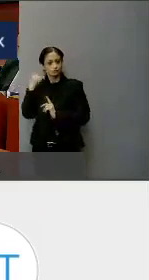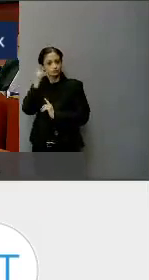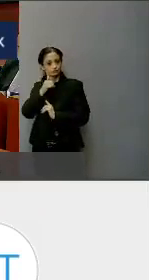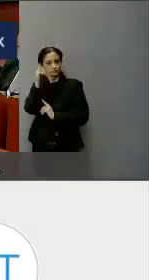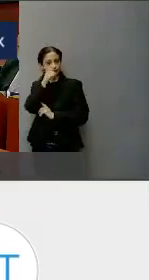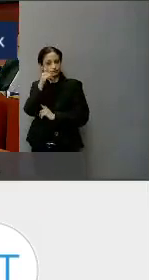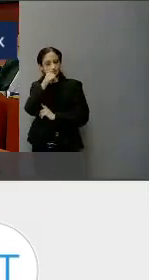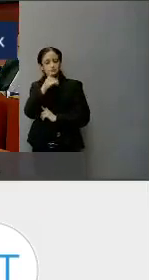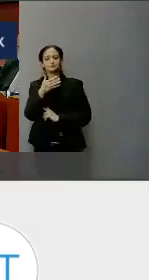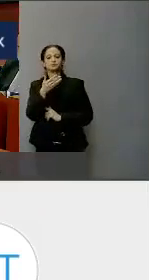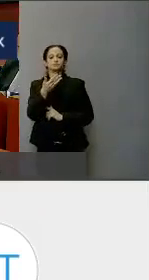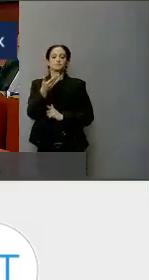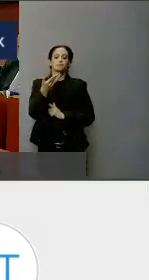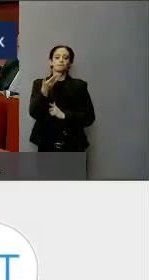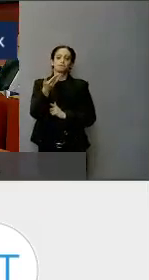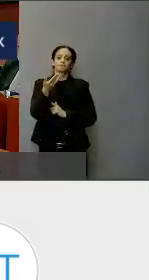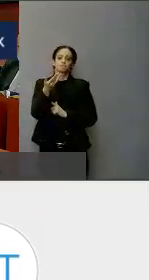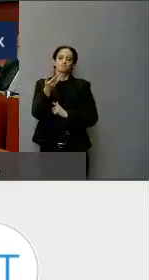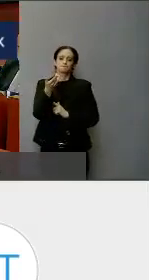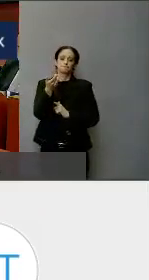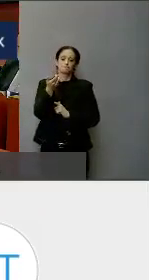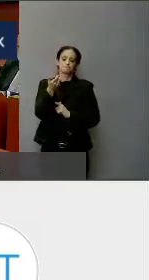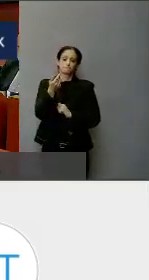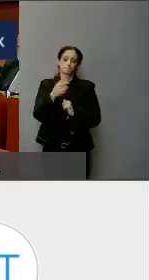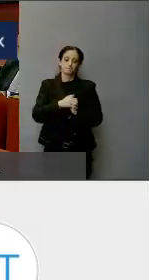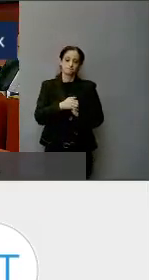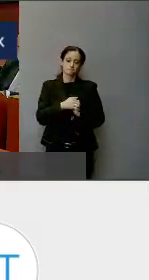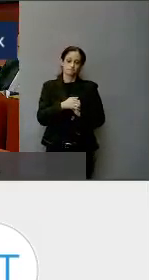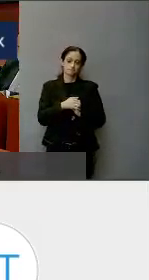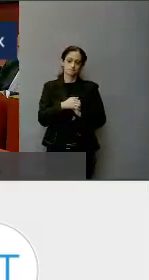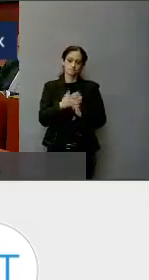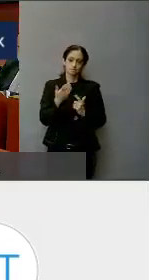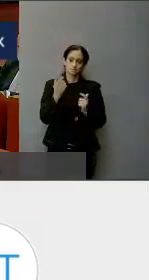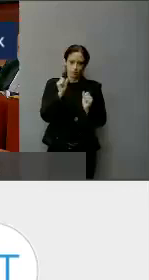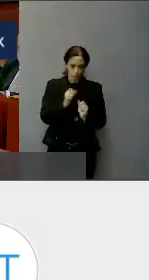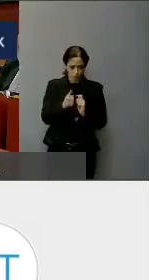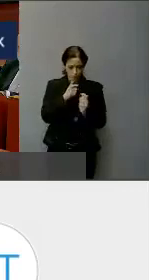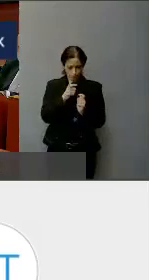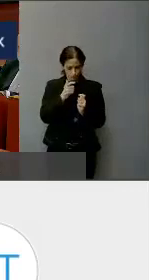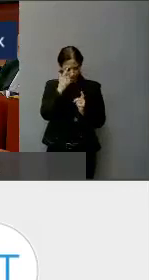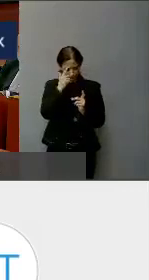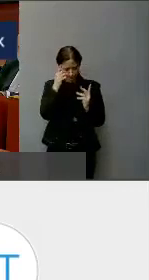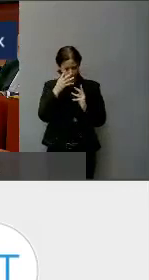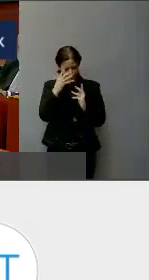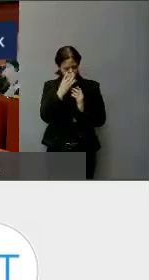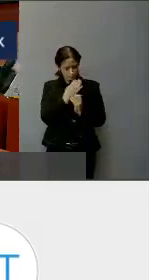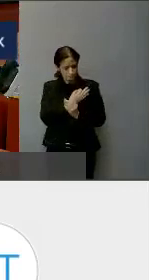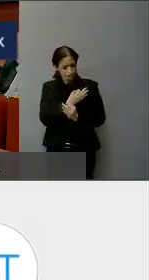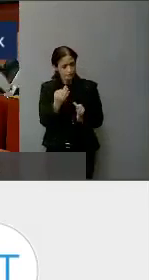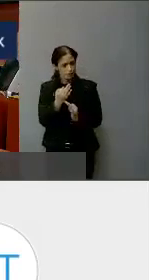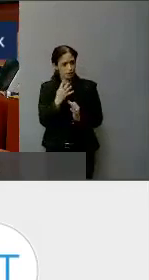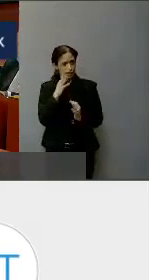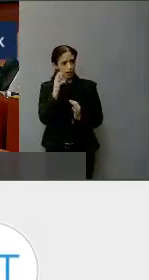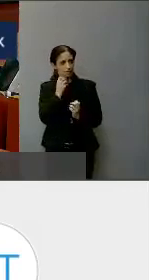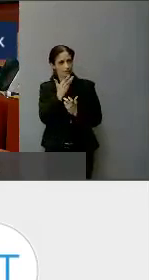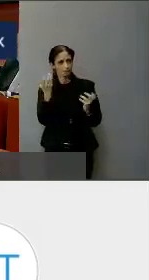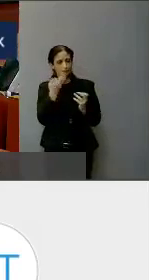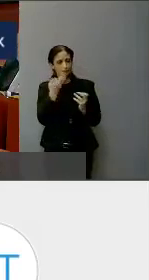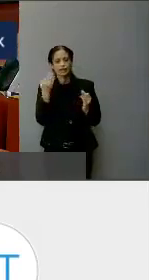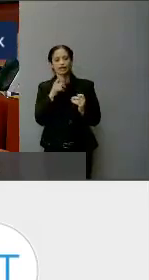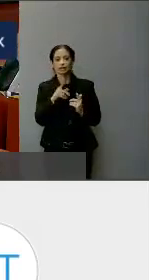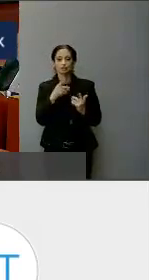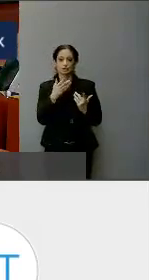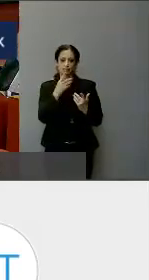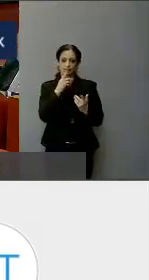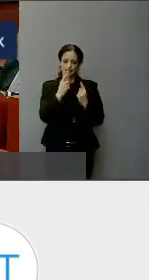può diciamo trattare in maniera chiara lucile recisa è fondamentale soprattutto in pratica di questo tipo